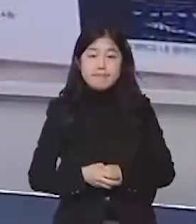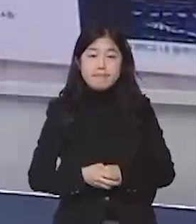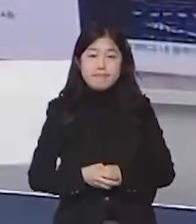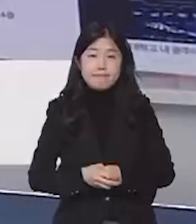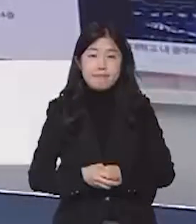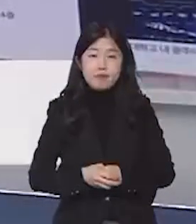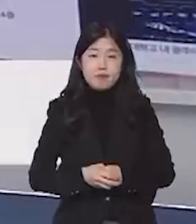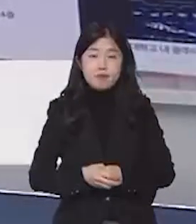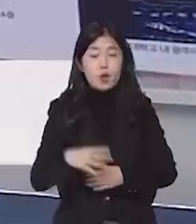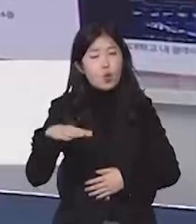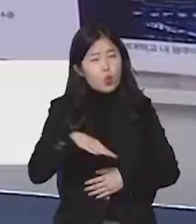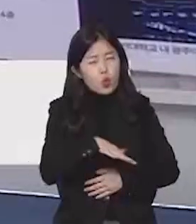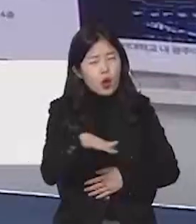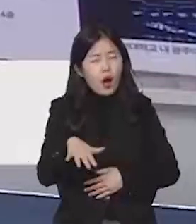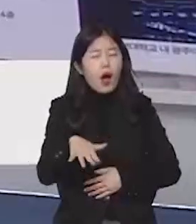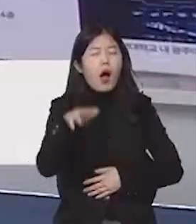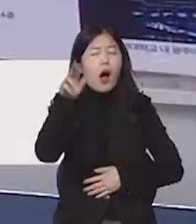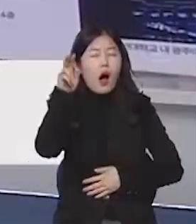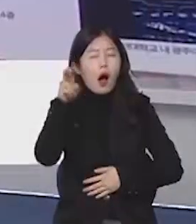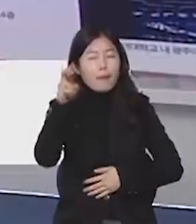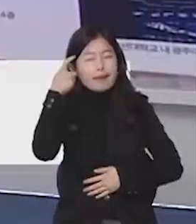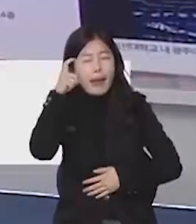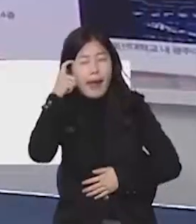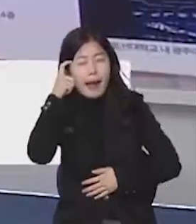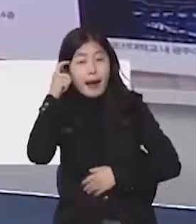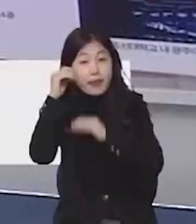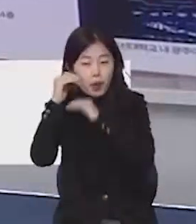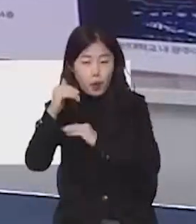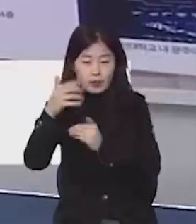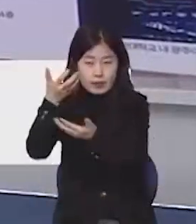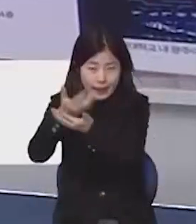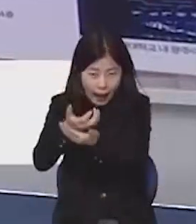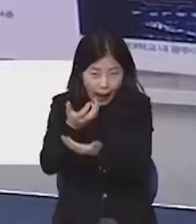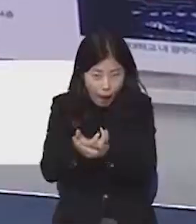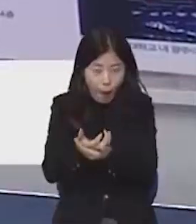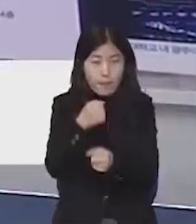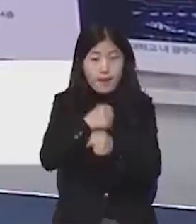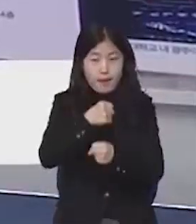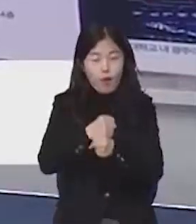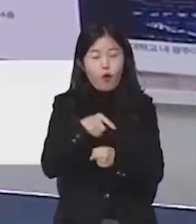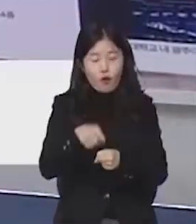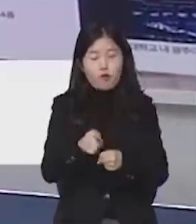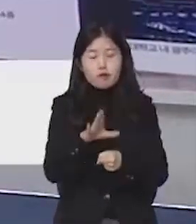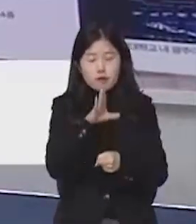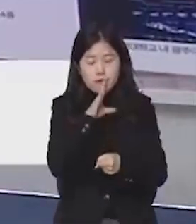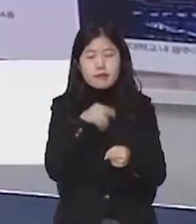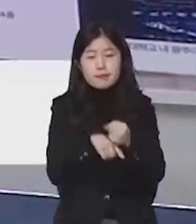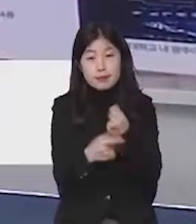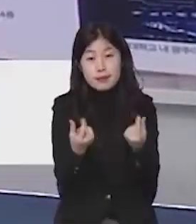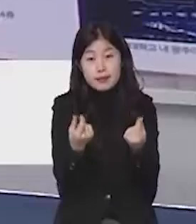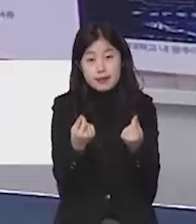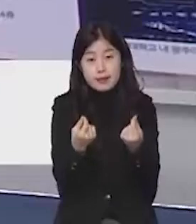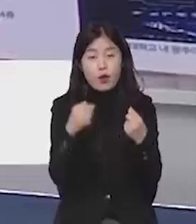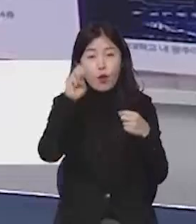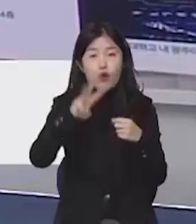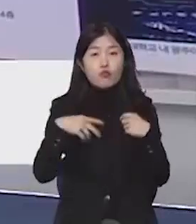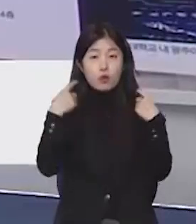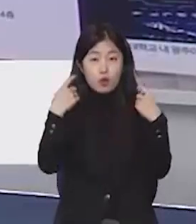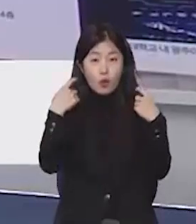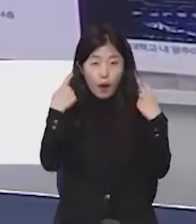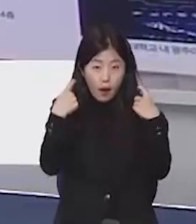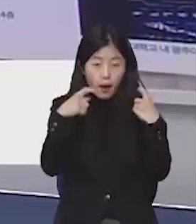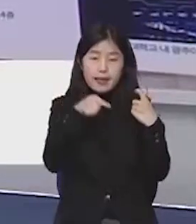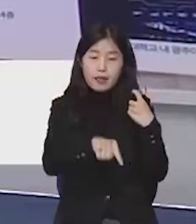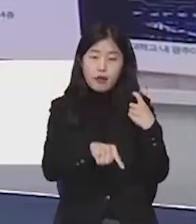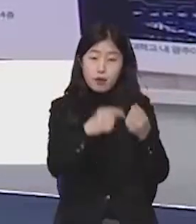우리가 막연히 추측만 했던 자료를 정확하게 짚어내는데 의의가 있습니다 앞으로 광주 관광에 있어서는 빅데이터를